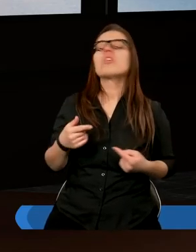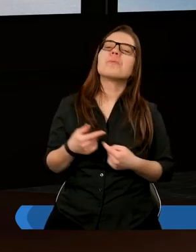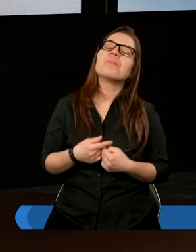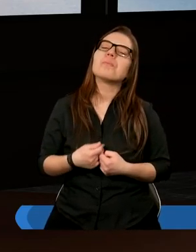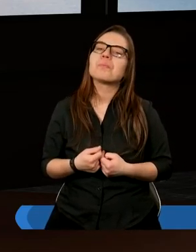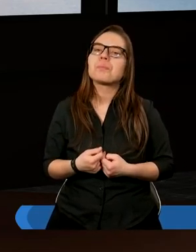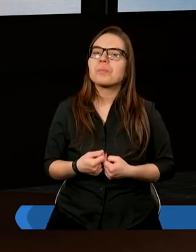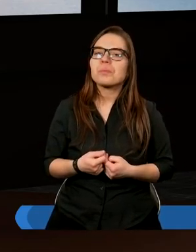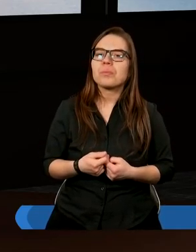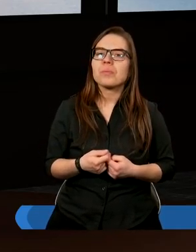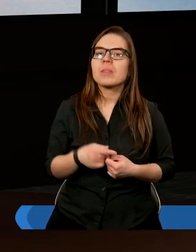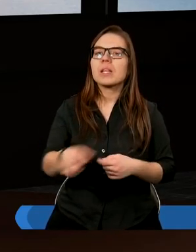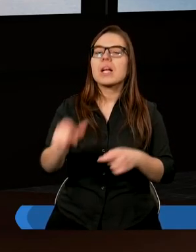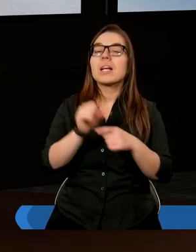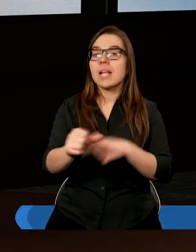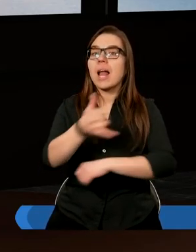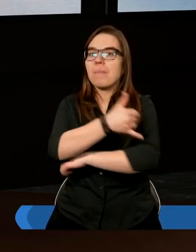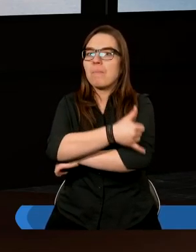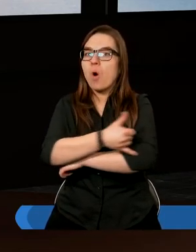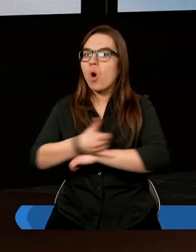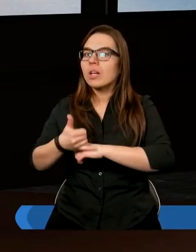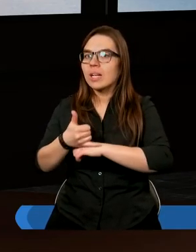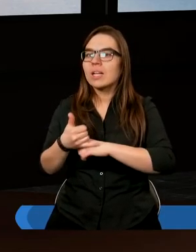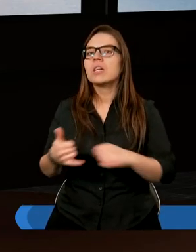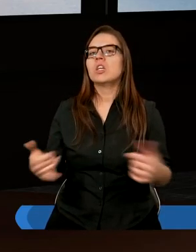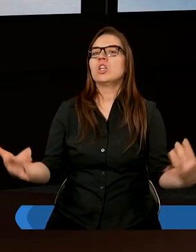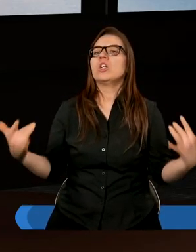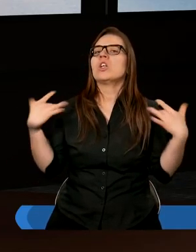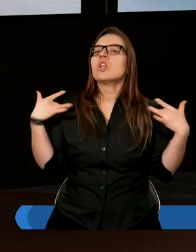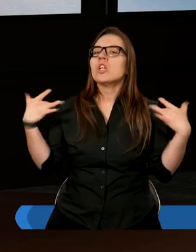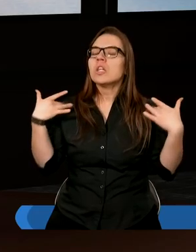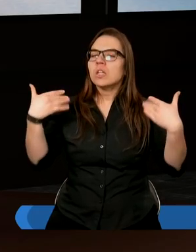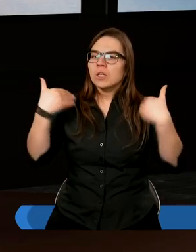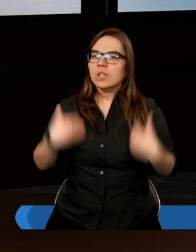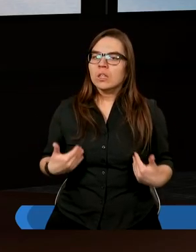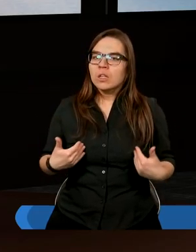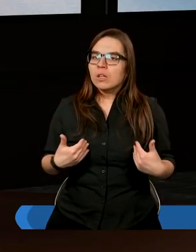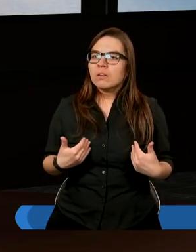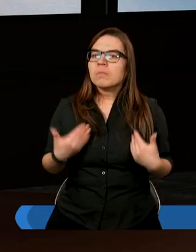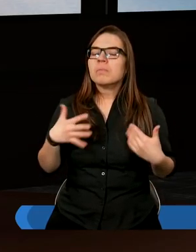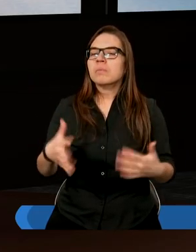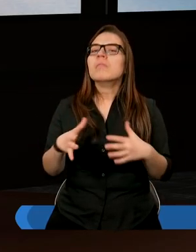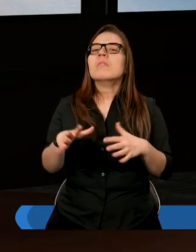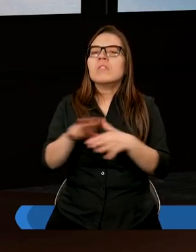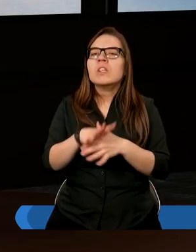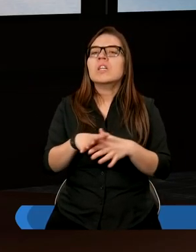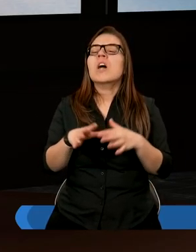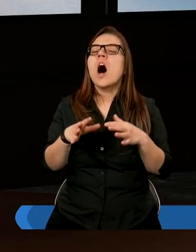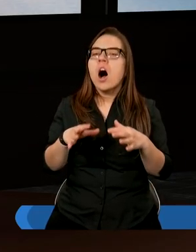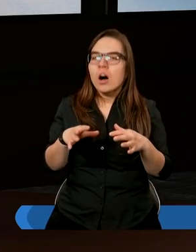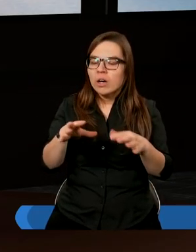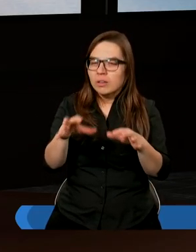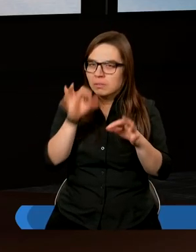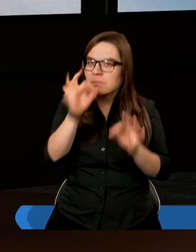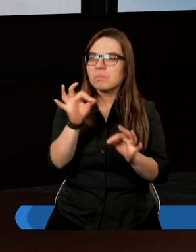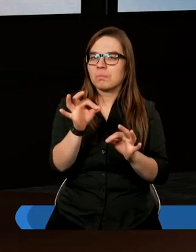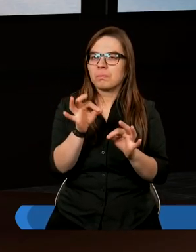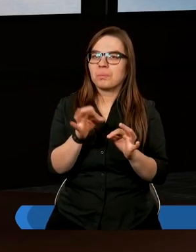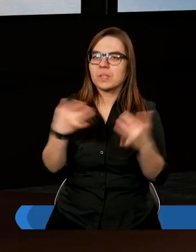jest podkreślone, żeby życie nasze wolne było od chciwości i żeby